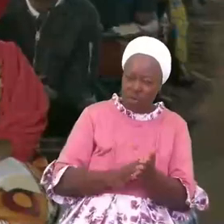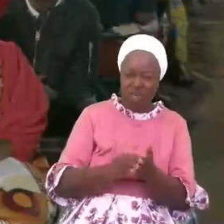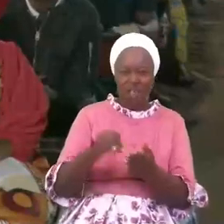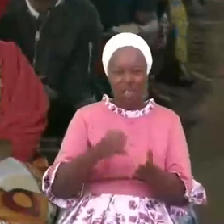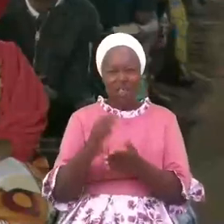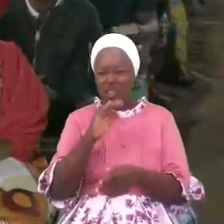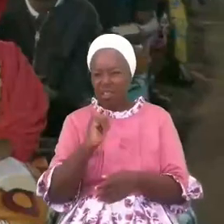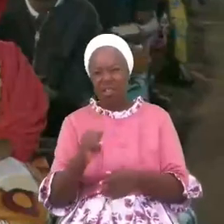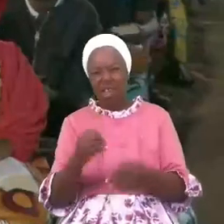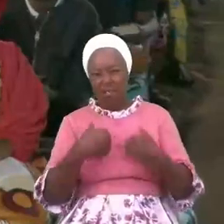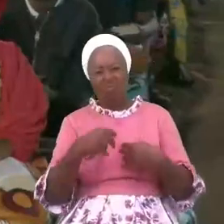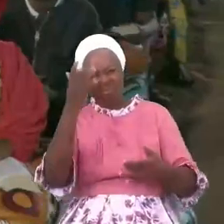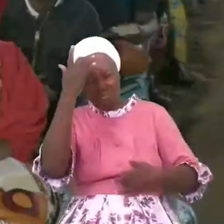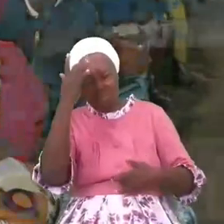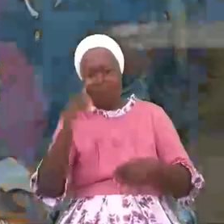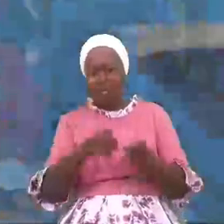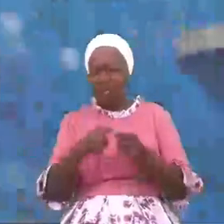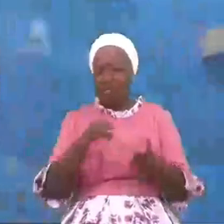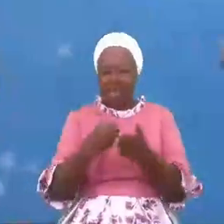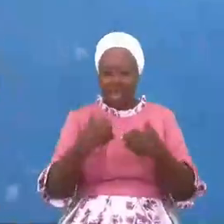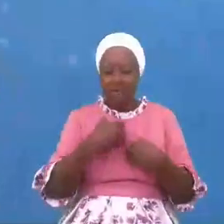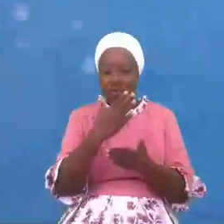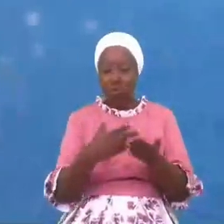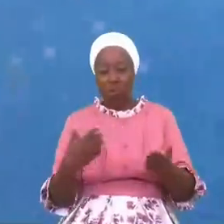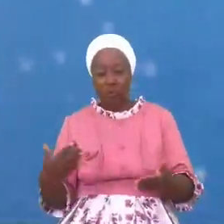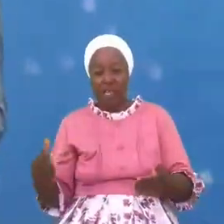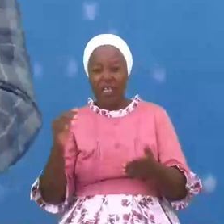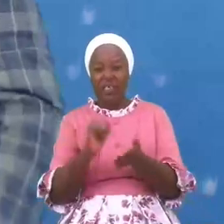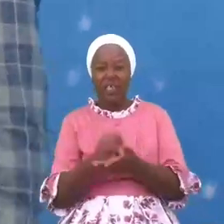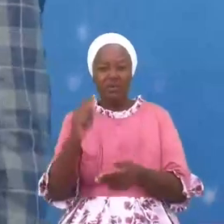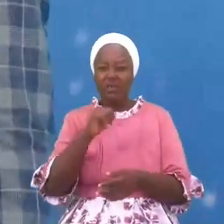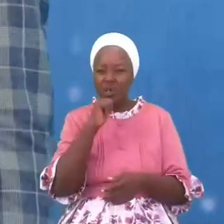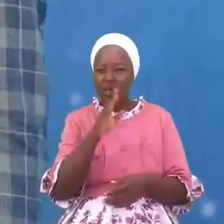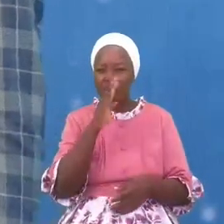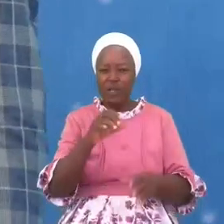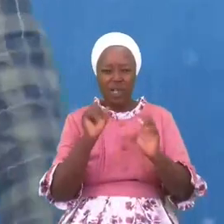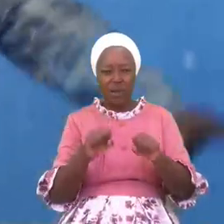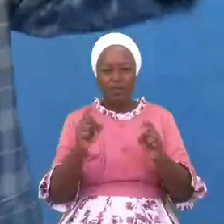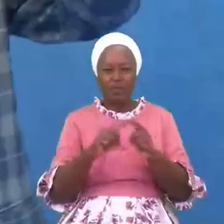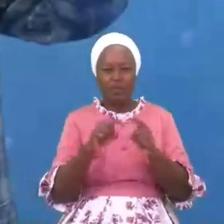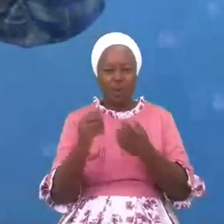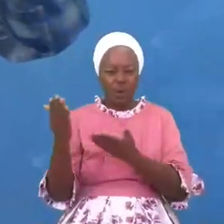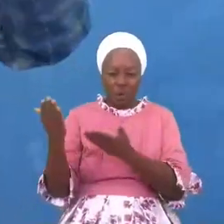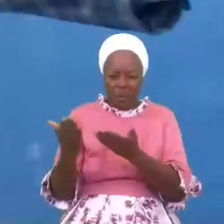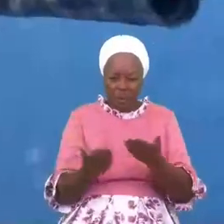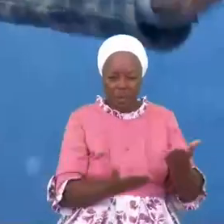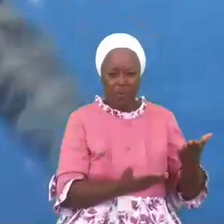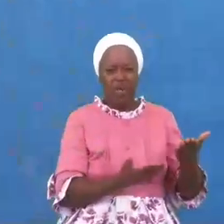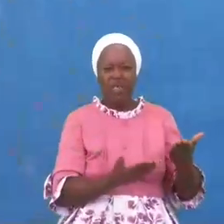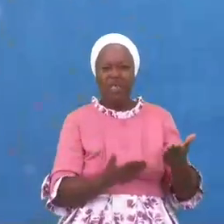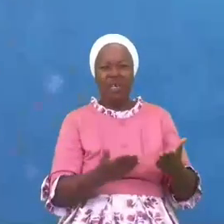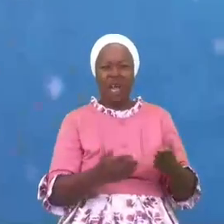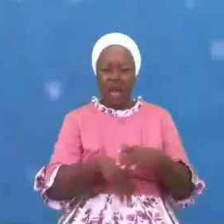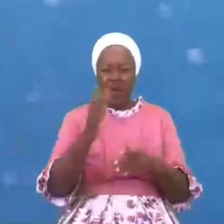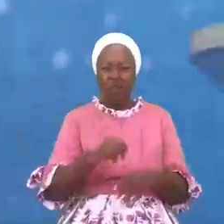c'est malade, et ça a des éléments qui ne pourront pas produire un